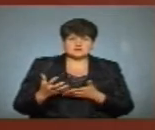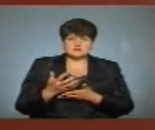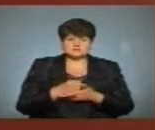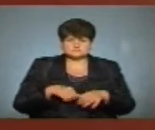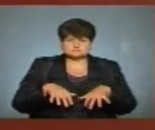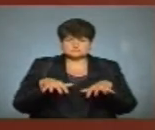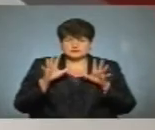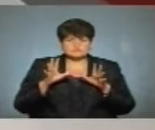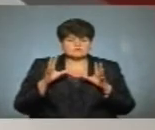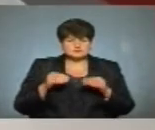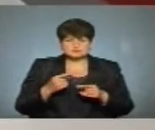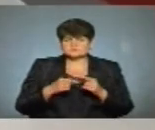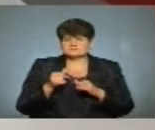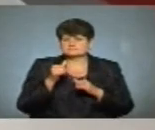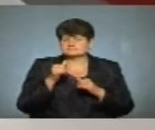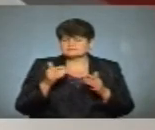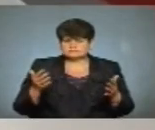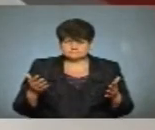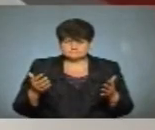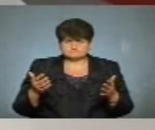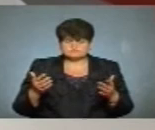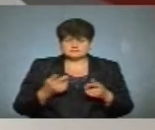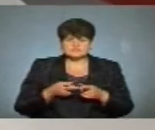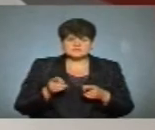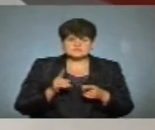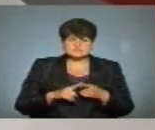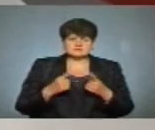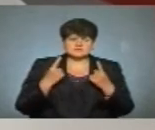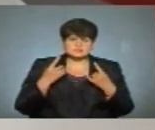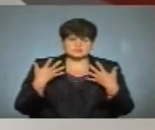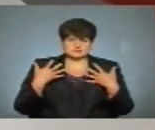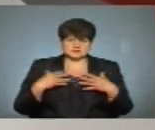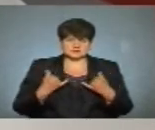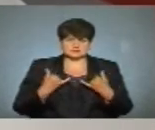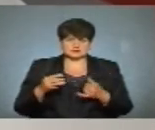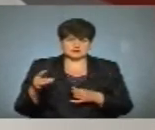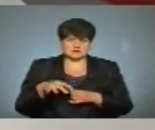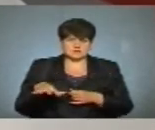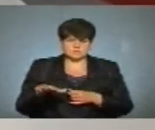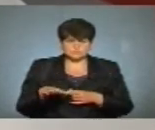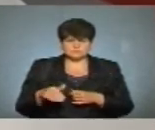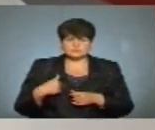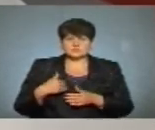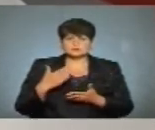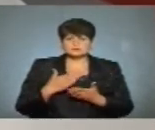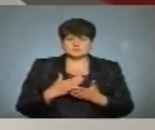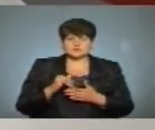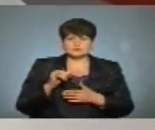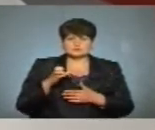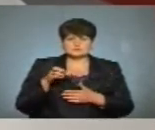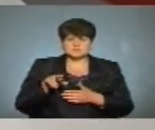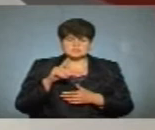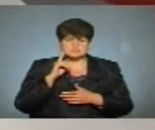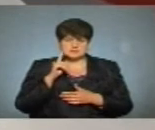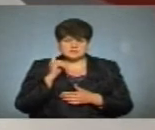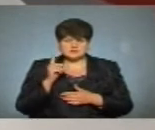підтоплений. Тобто він же повернення не підлягає. Це є достатньо великі втрати для регіону. Ми маємо пустя зелено, а також